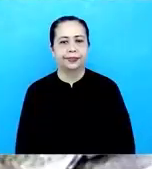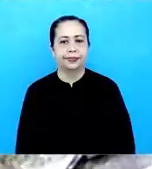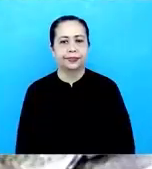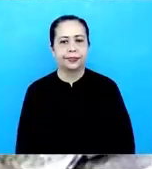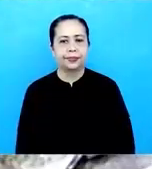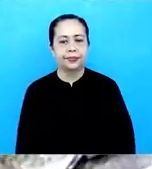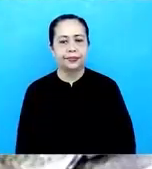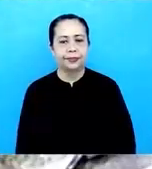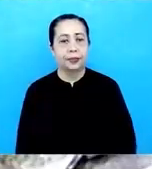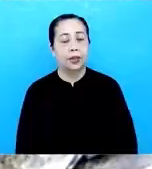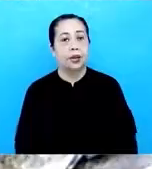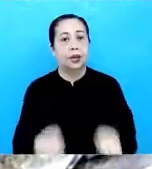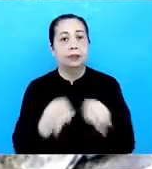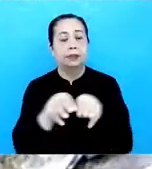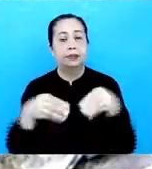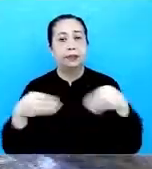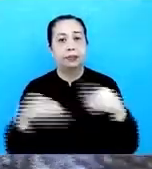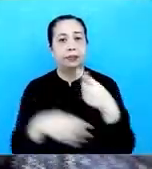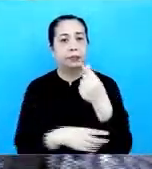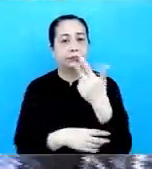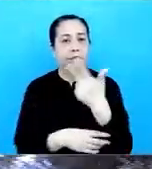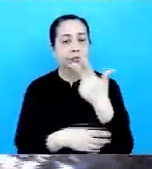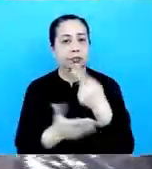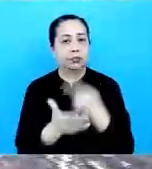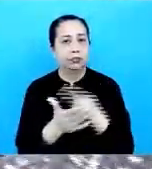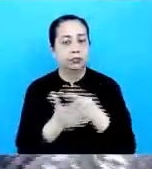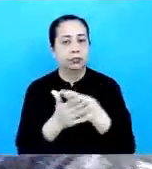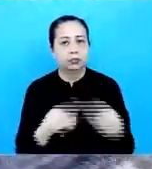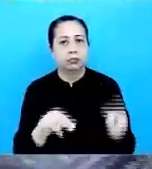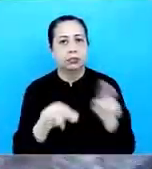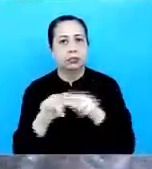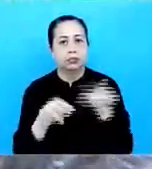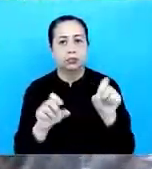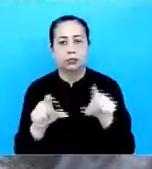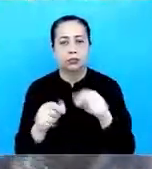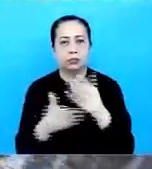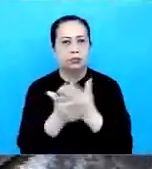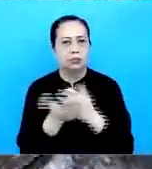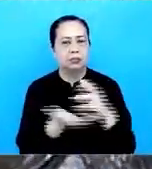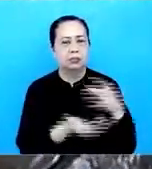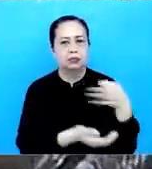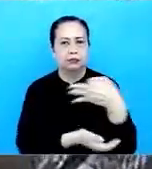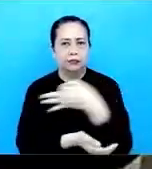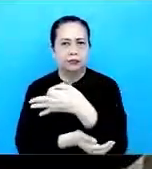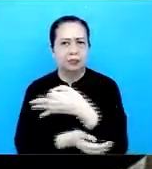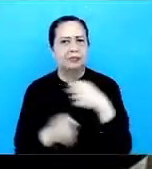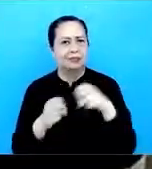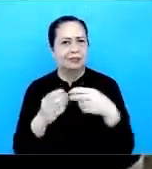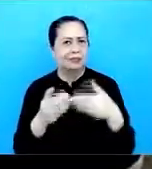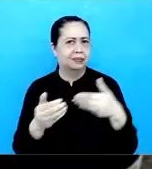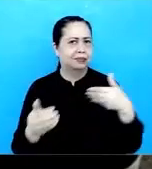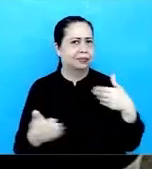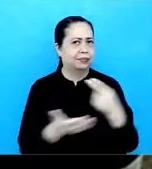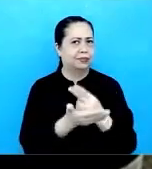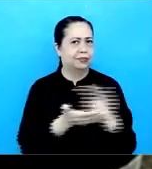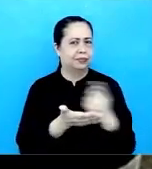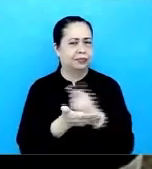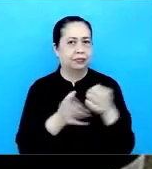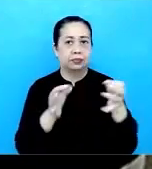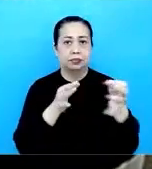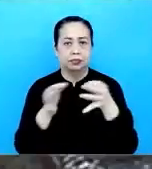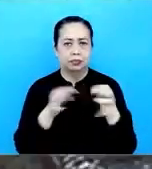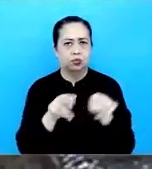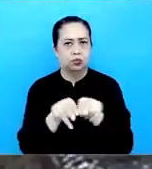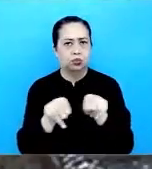Sa Marikina Market, 20 to 30 pesos ang patong ng mga tindera sa ilang isda bago pa man ang Kwaresma. Paliwanag nila, normal